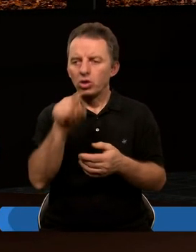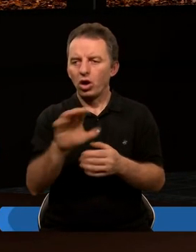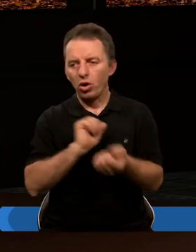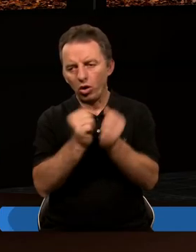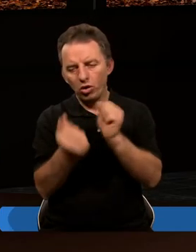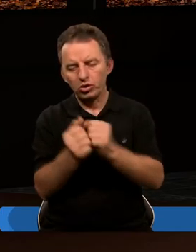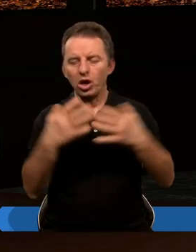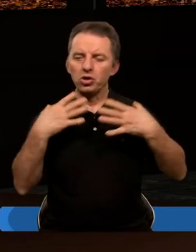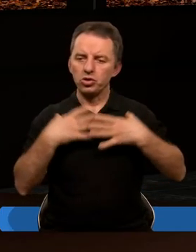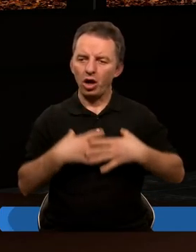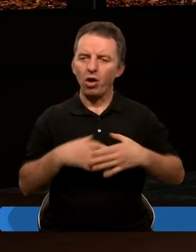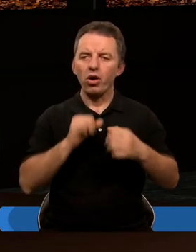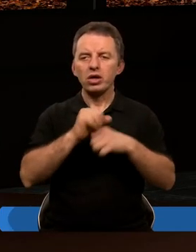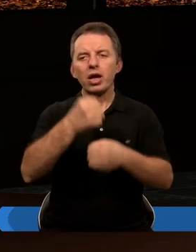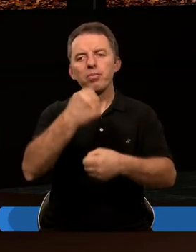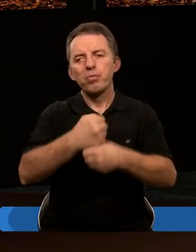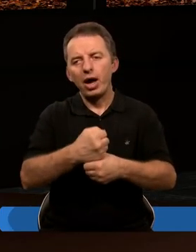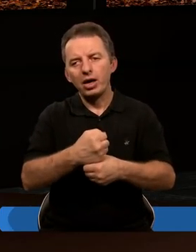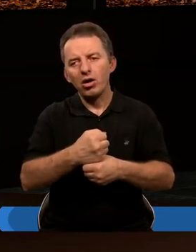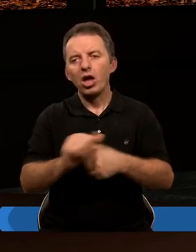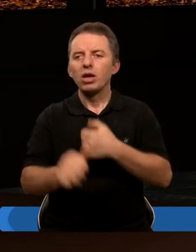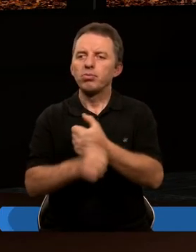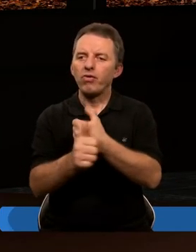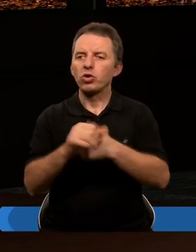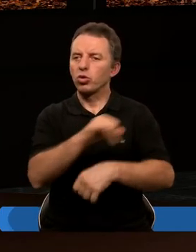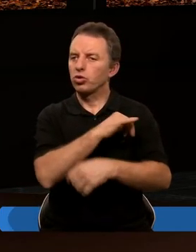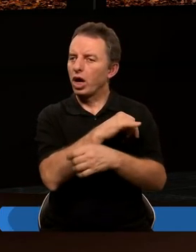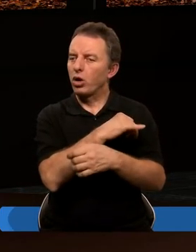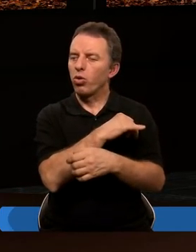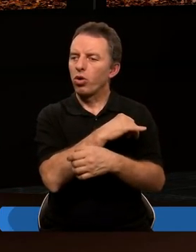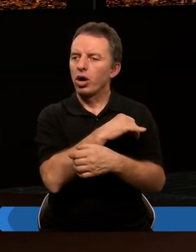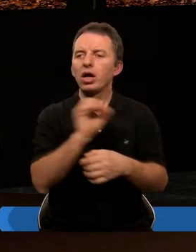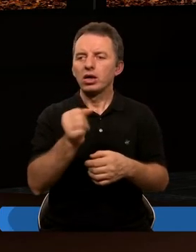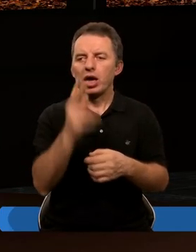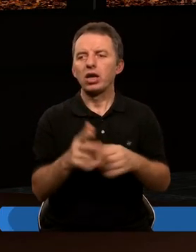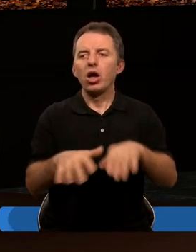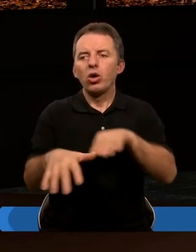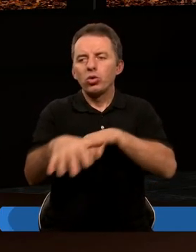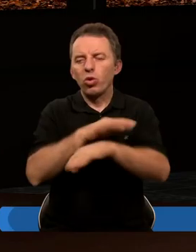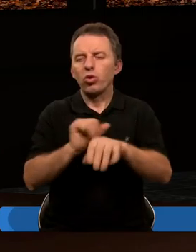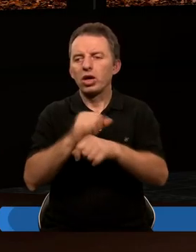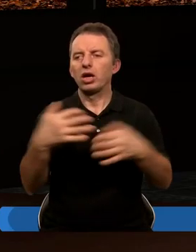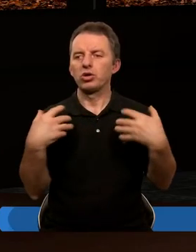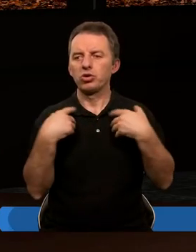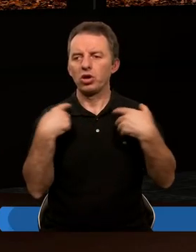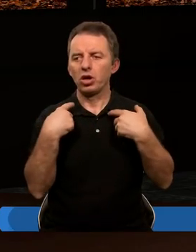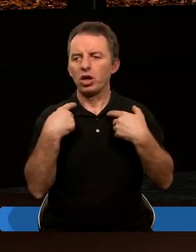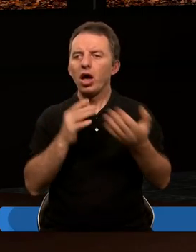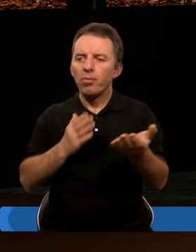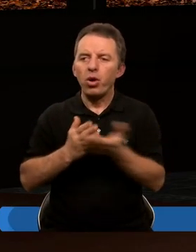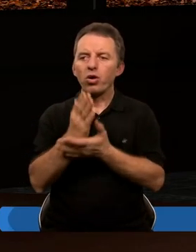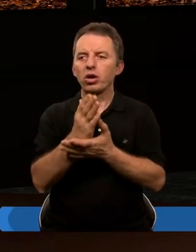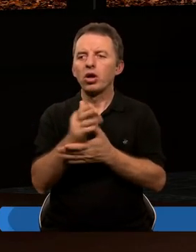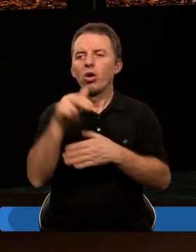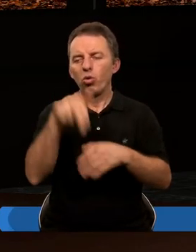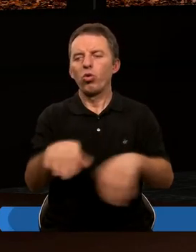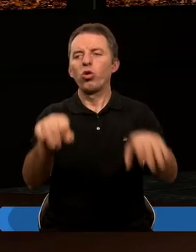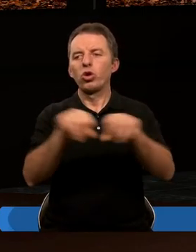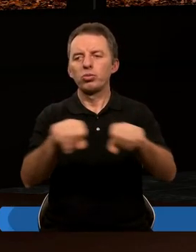chociaż ciało jest martwe z powodu grzechu, jednak duch jest żywy poprzez